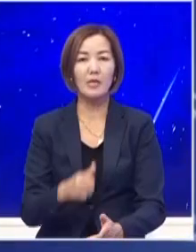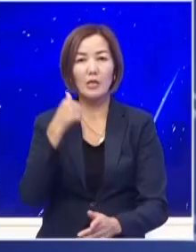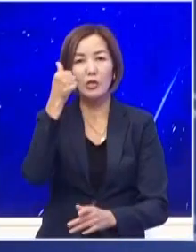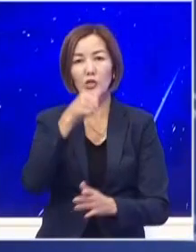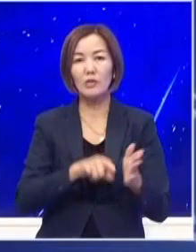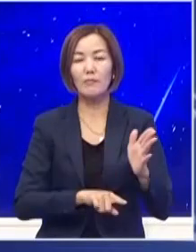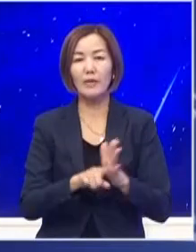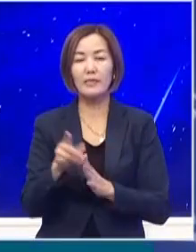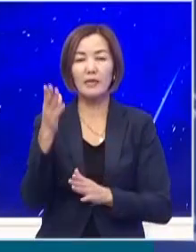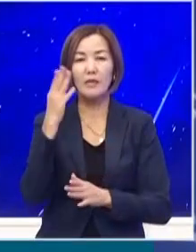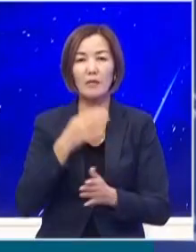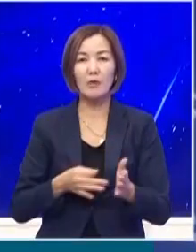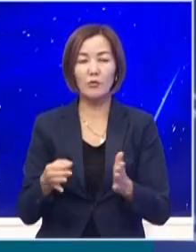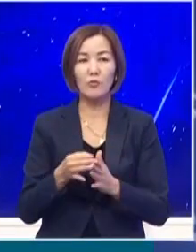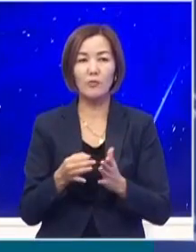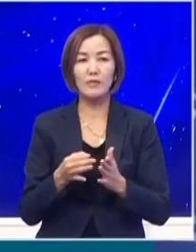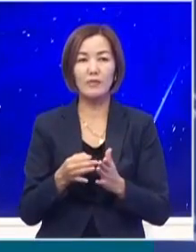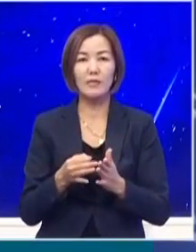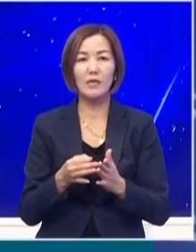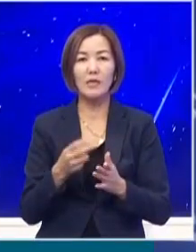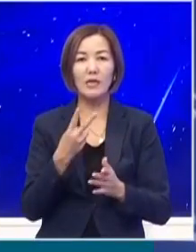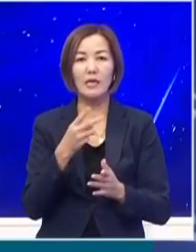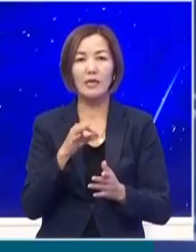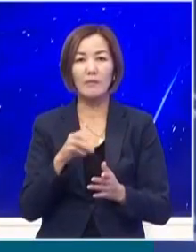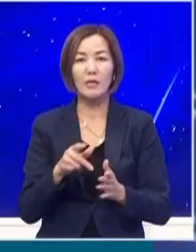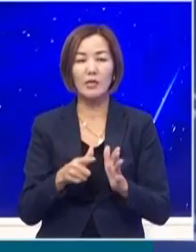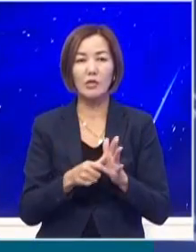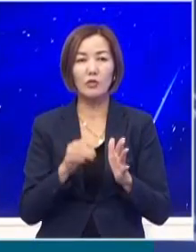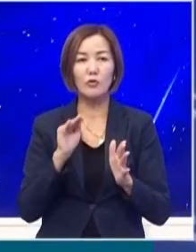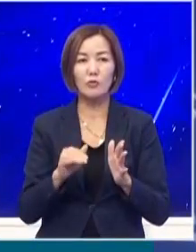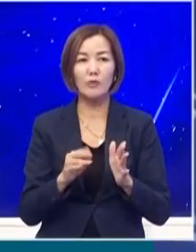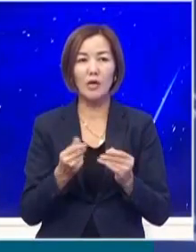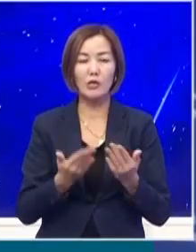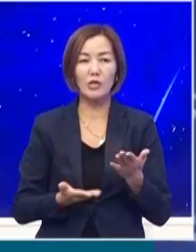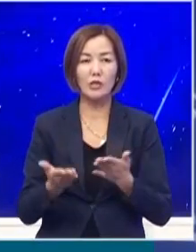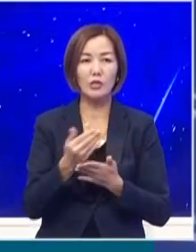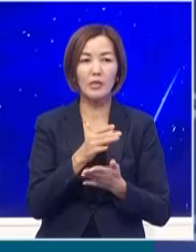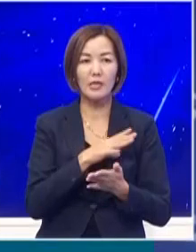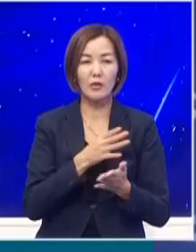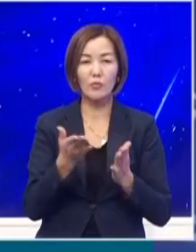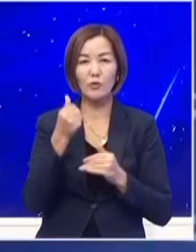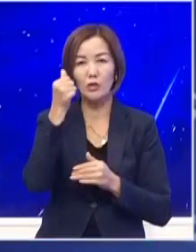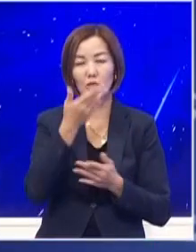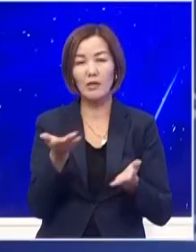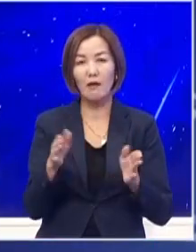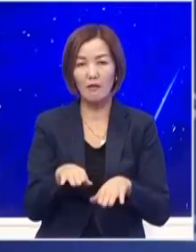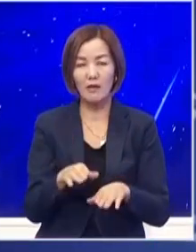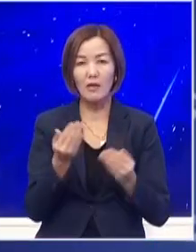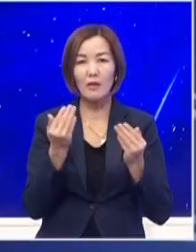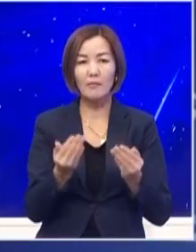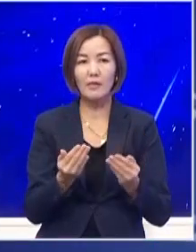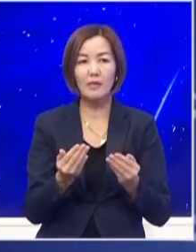Жыл басынан бері әкімшілендіру нәтижесінде 2 миллиард 700 миллионға жуық қаражатты біз түсірдік. Өткен жылдан қалып кеткен. Бірақ